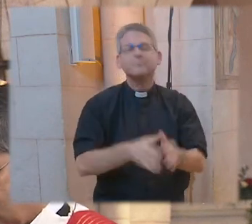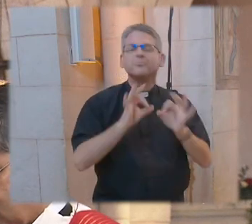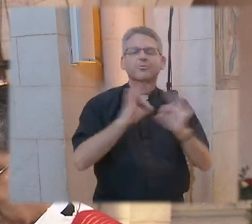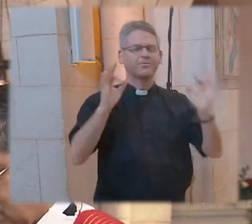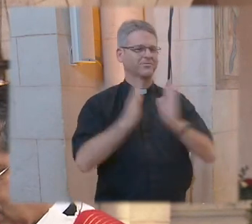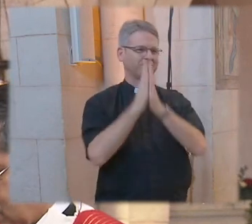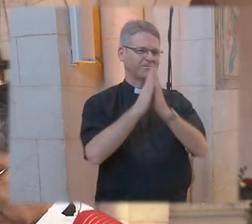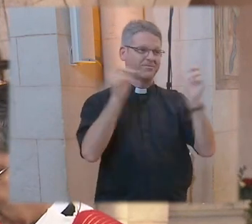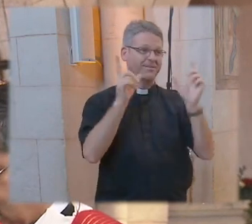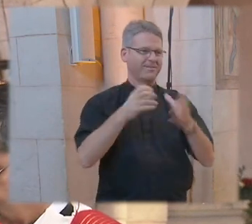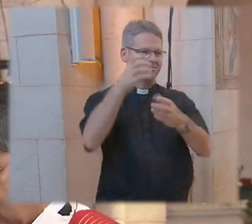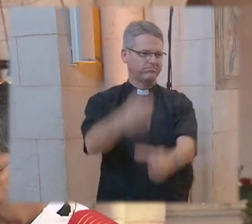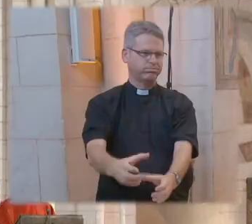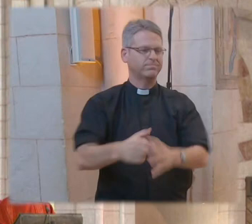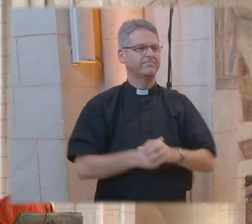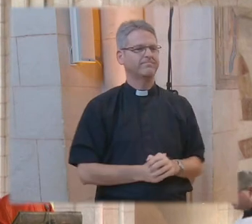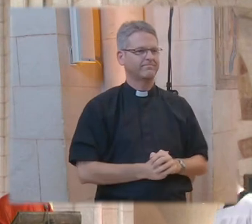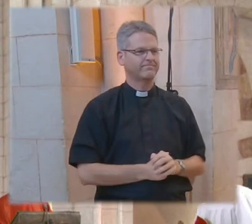beigesetzt.